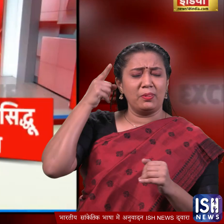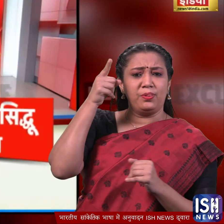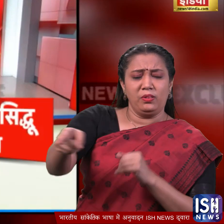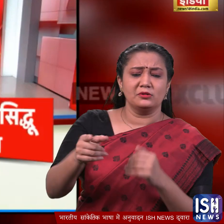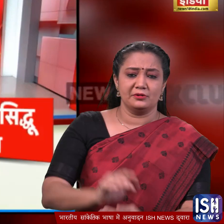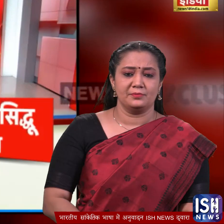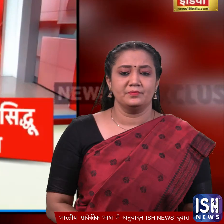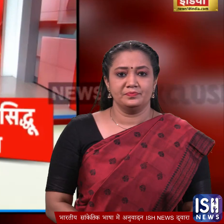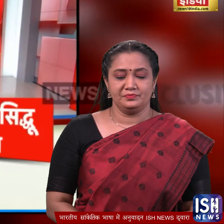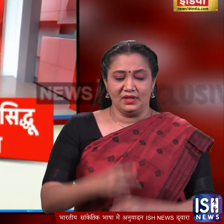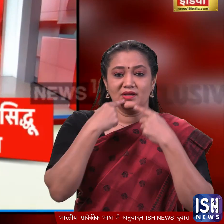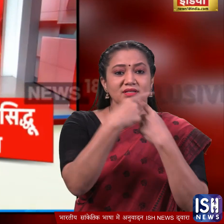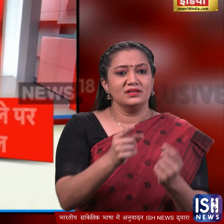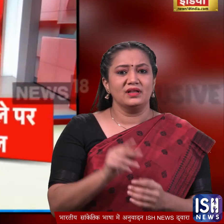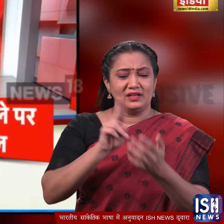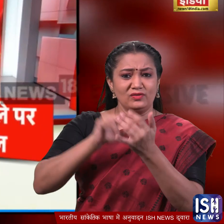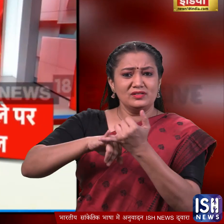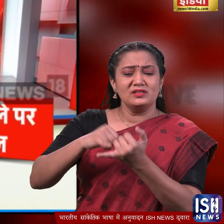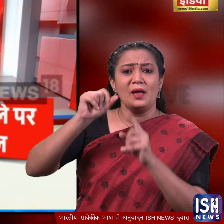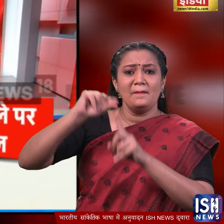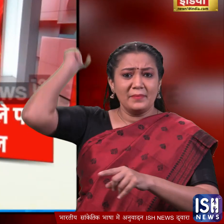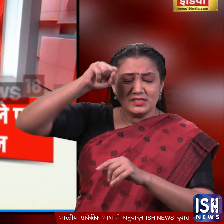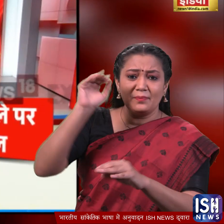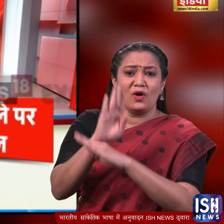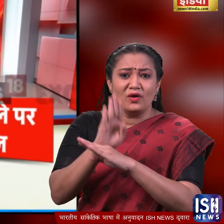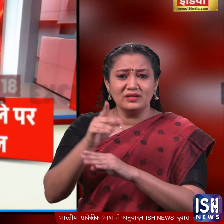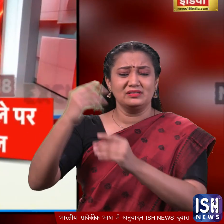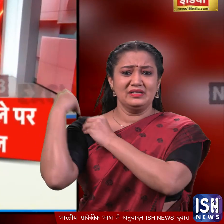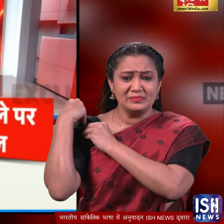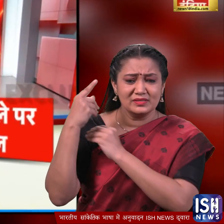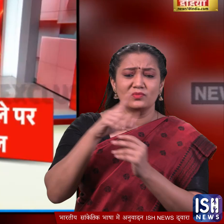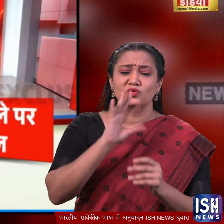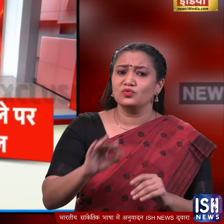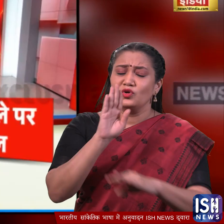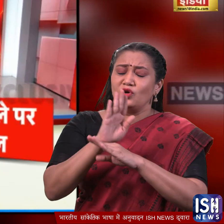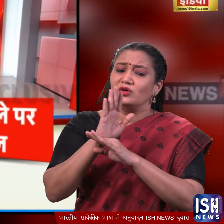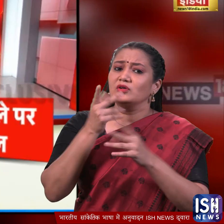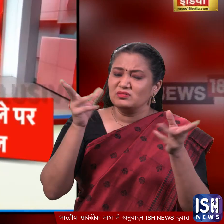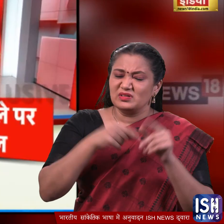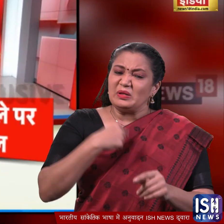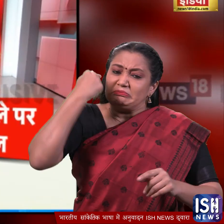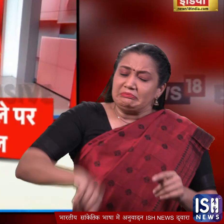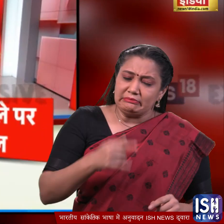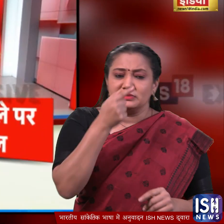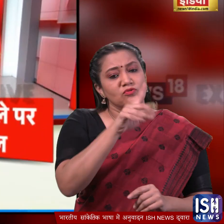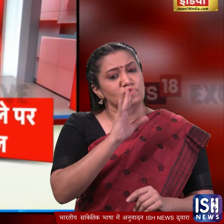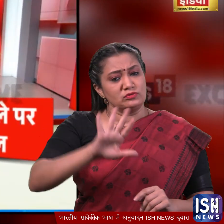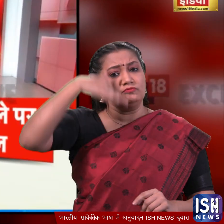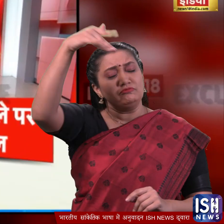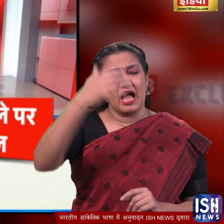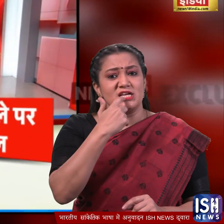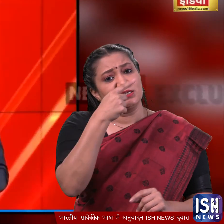पर जमकर निशाना साधा। उन्होंने यहां तक लिखा कि सिद्धू को पंजाब कांग्रेस की जिम्मेदारी देने के फैसले पर कांग्रेस को पछताना